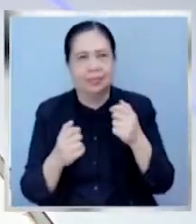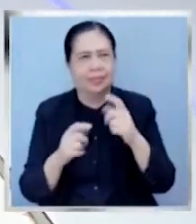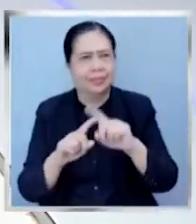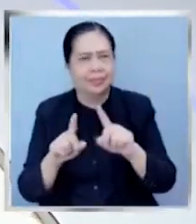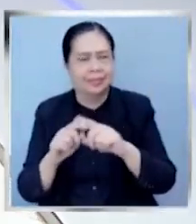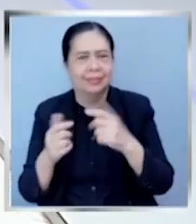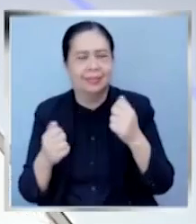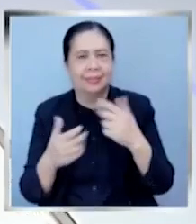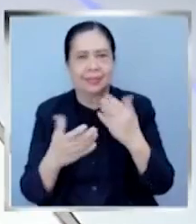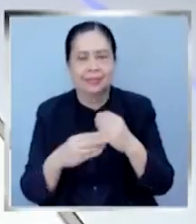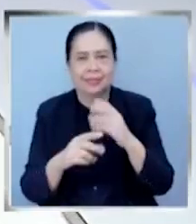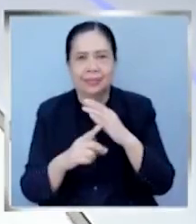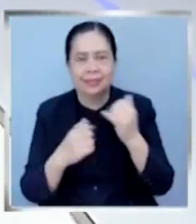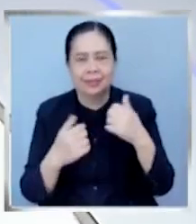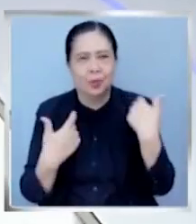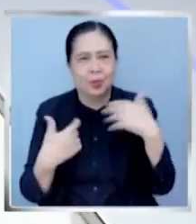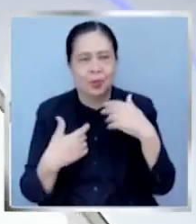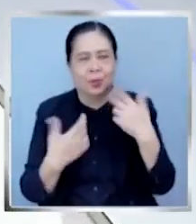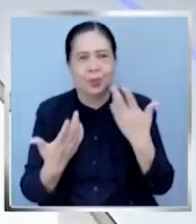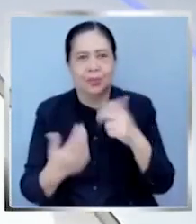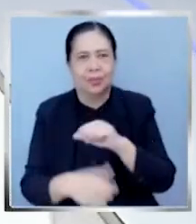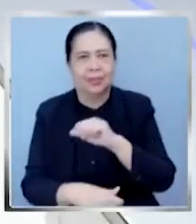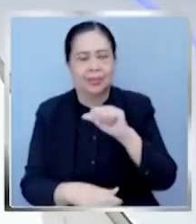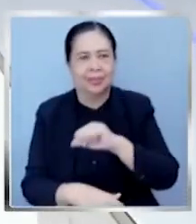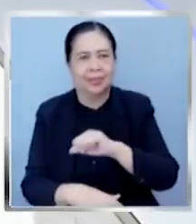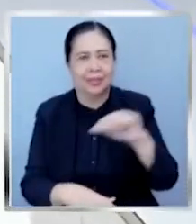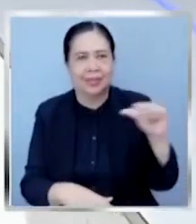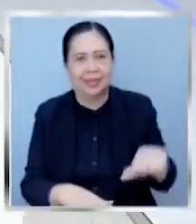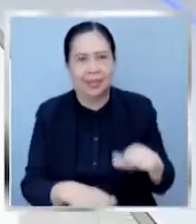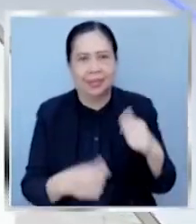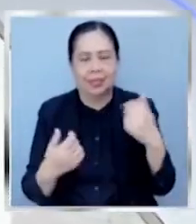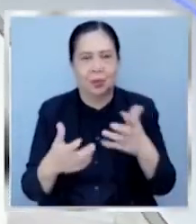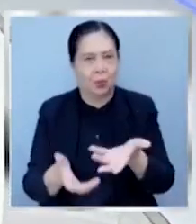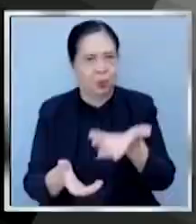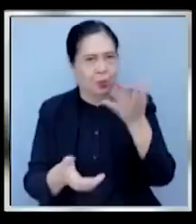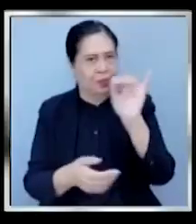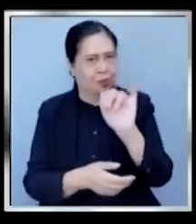ng ingay online dahil sa world-class nitong production.